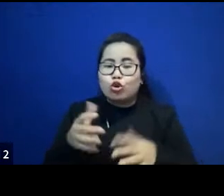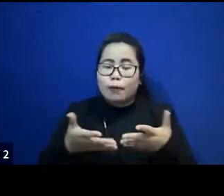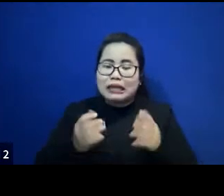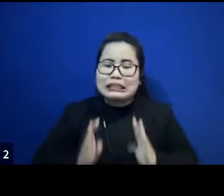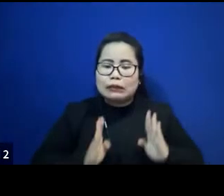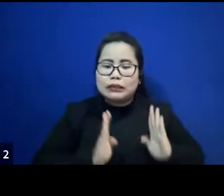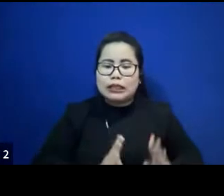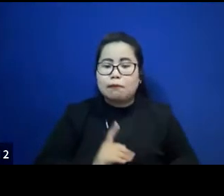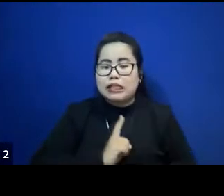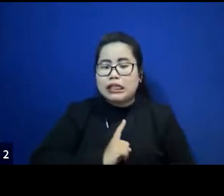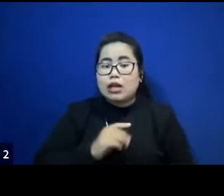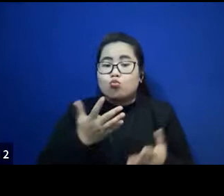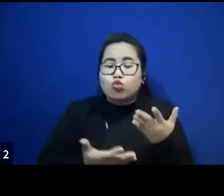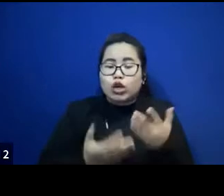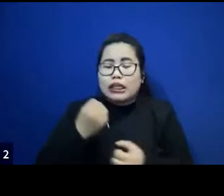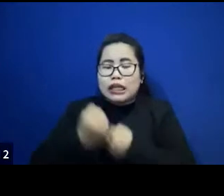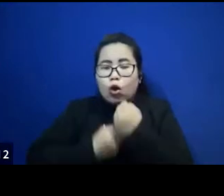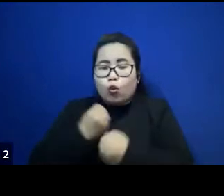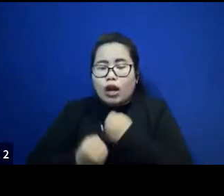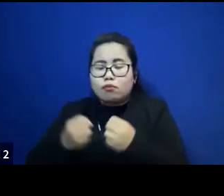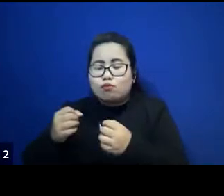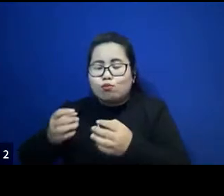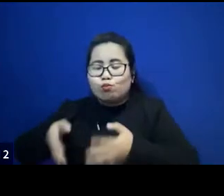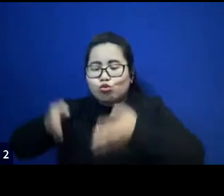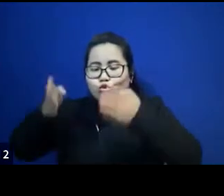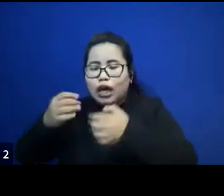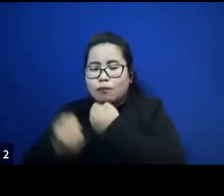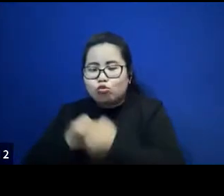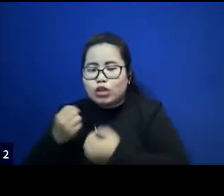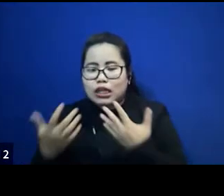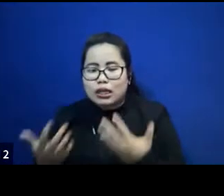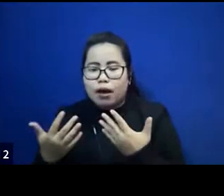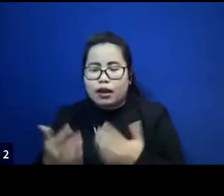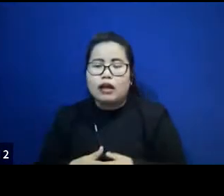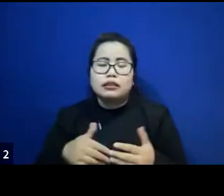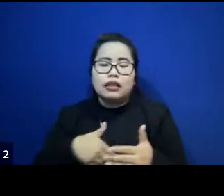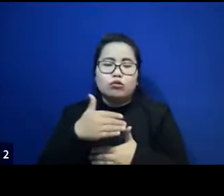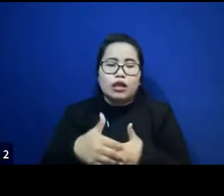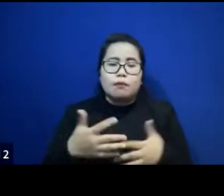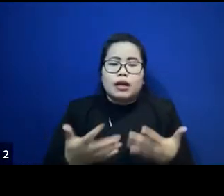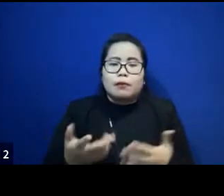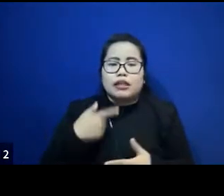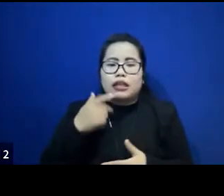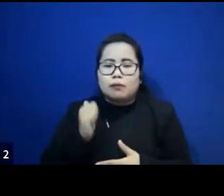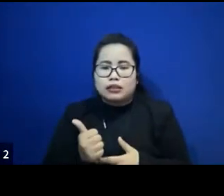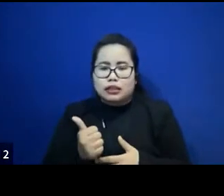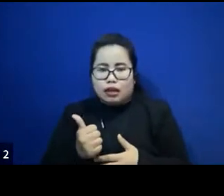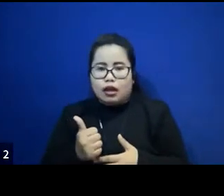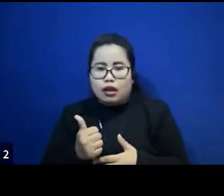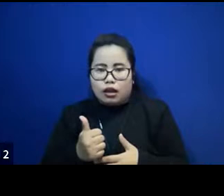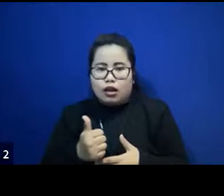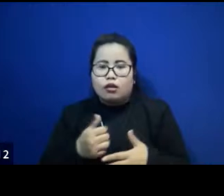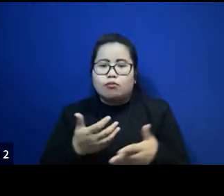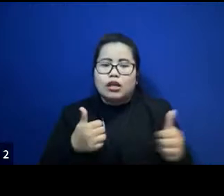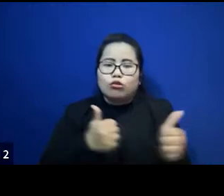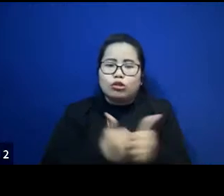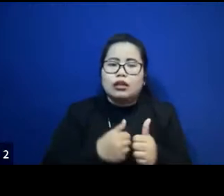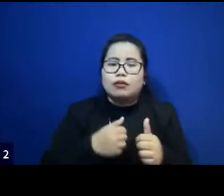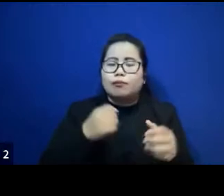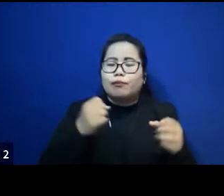gitu oleh perusahaan dan bagaimana kita bisa mengecas praktek pemrosesan data kita